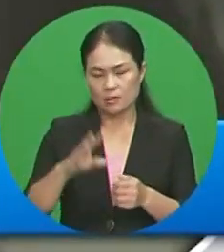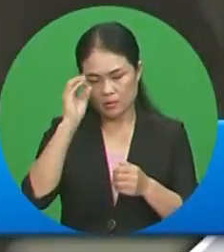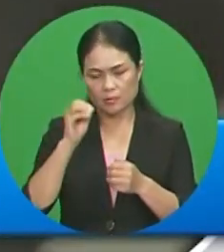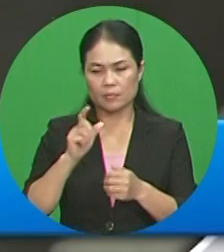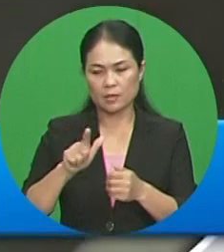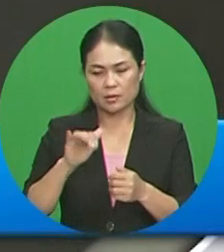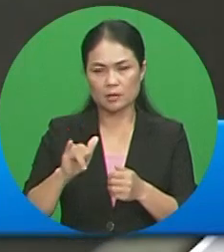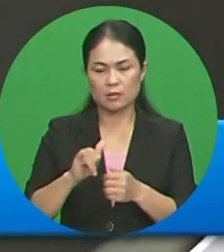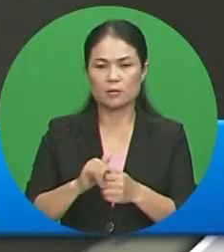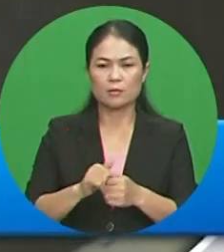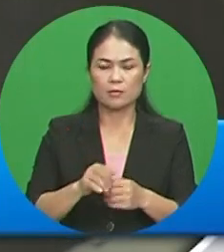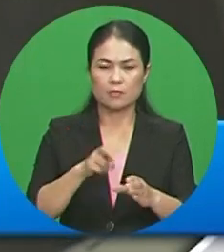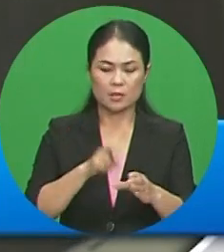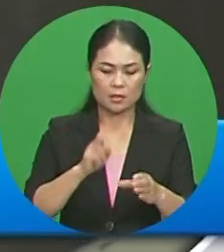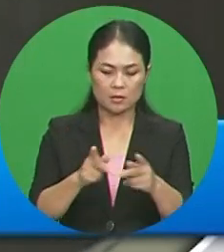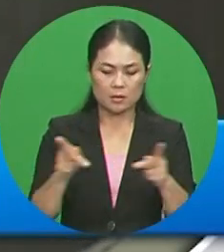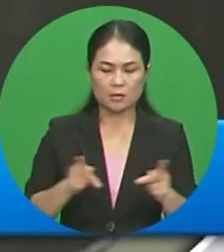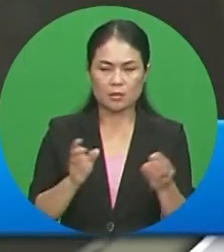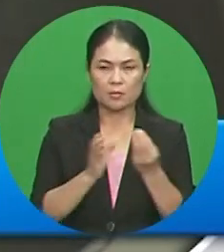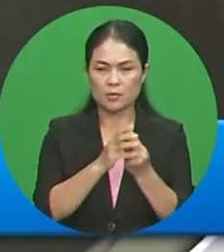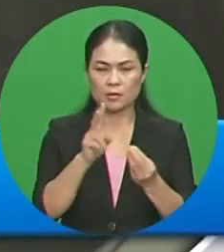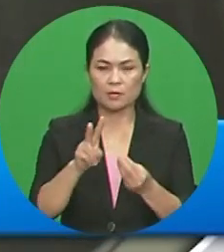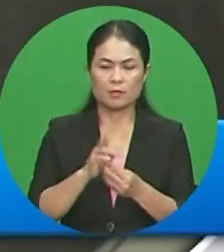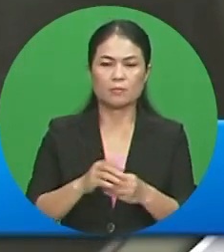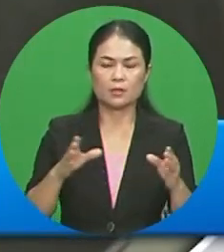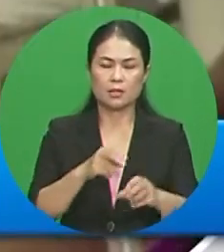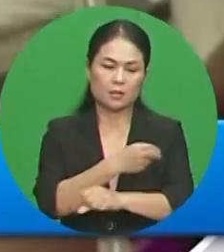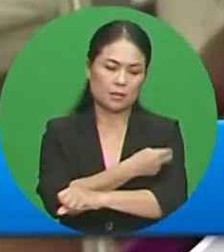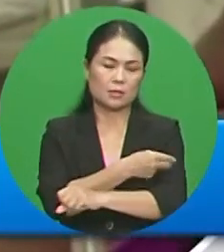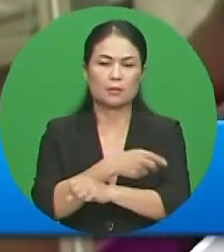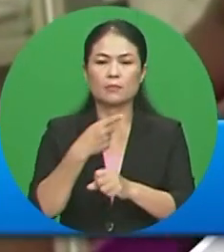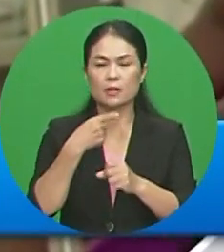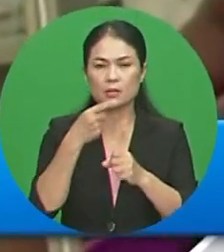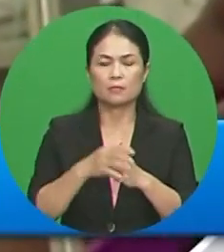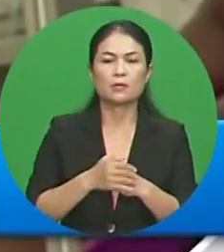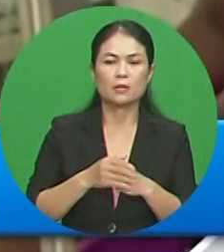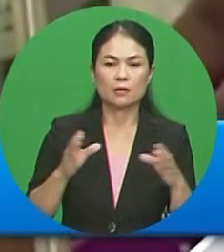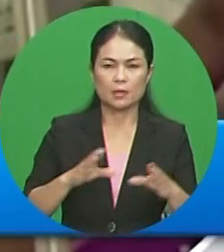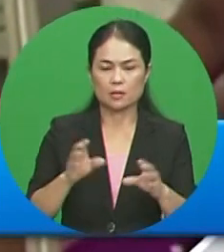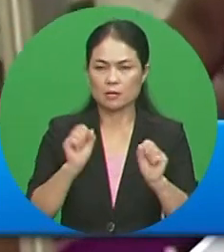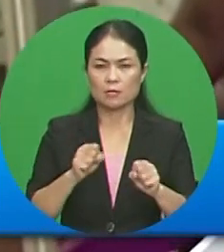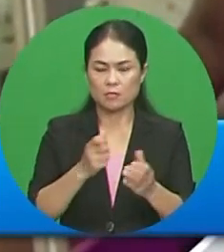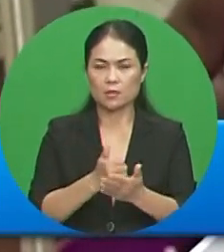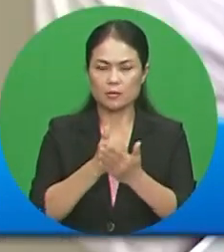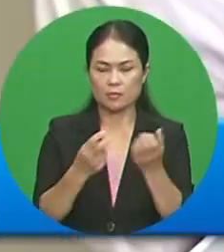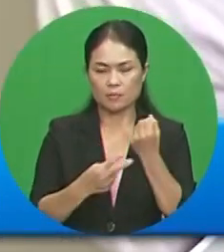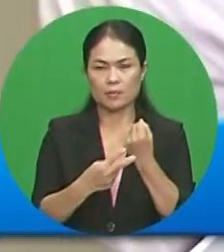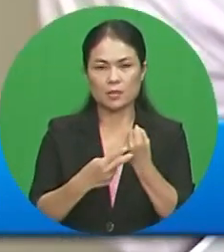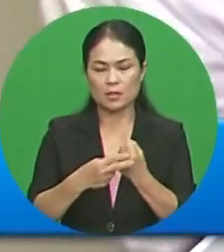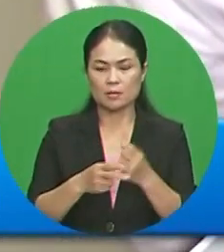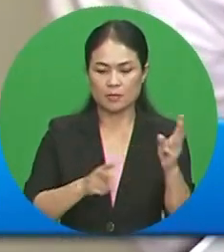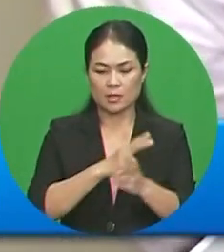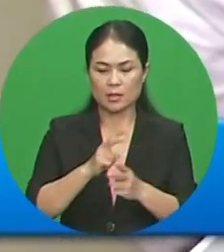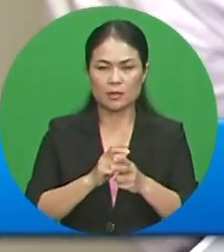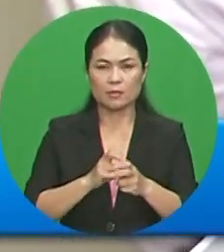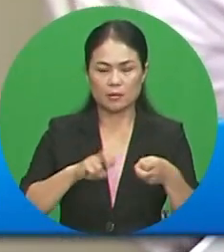ត្រូវបានគេយកចេញពីកន្លែងចំនួន2ដែលក្រុមគ្រូពេទ្យបាននិយាយថា ពួកគេមិនអាចជួយសង្គ្រោះលោកនិងព្យាបាលប